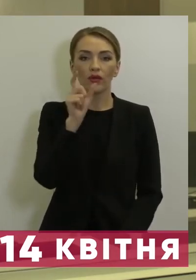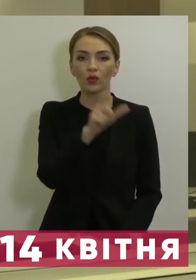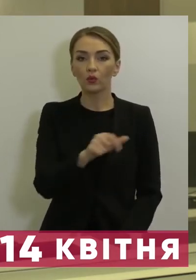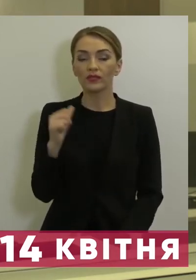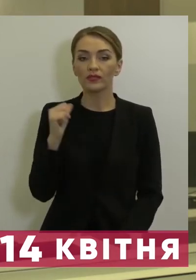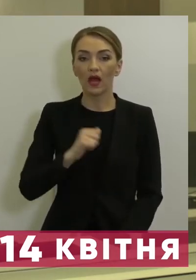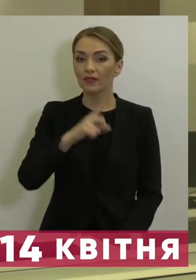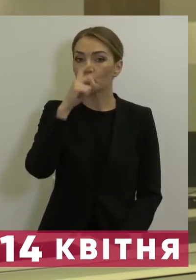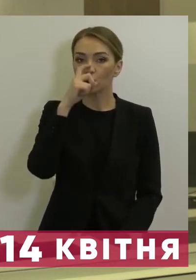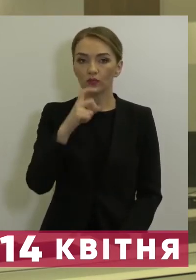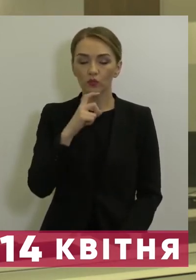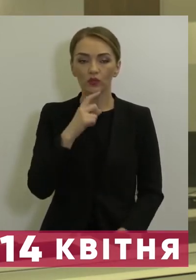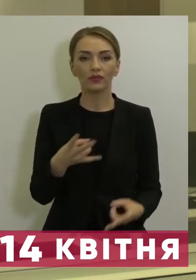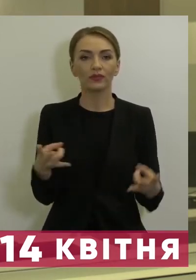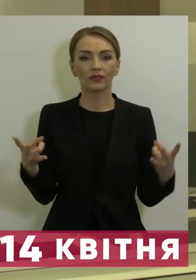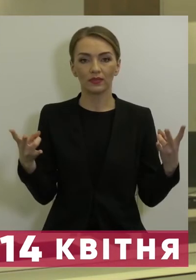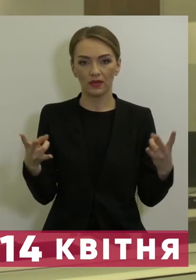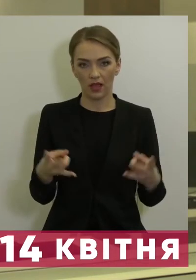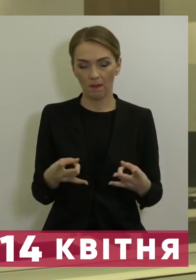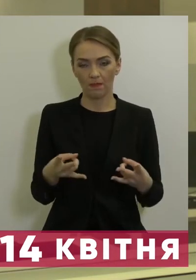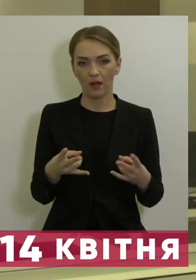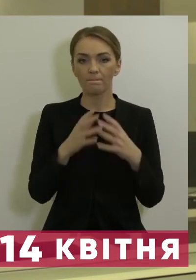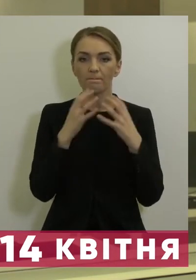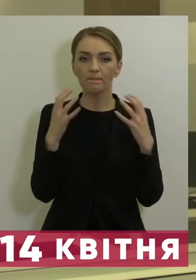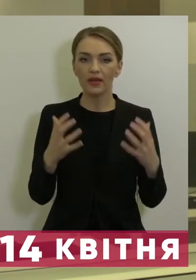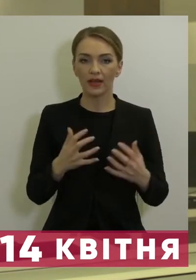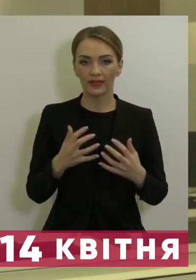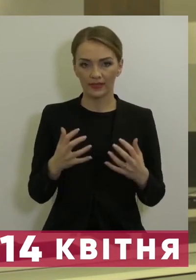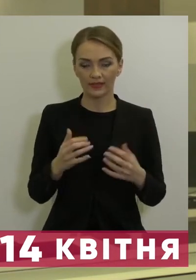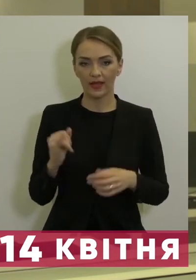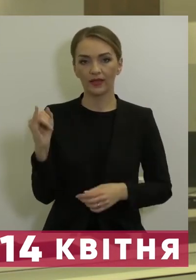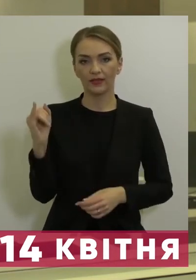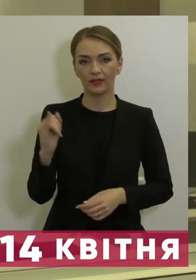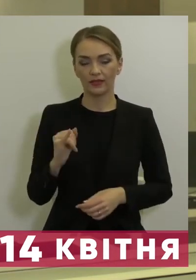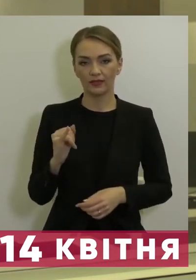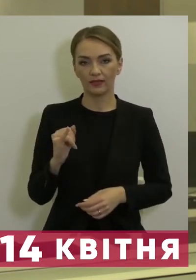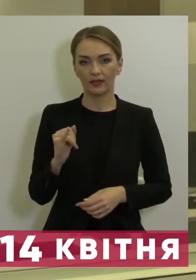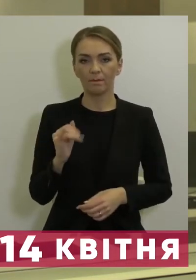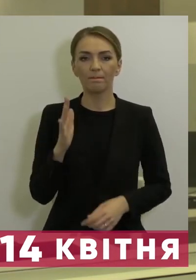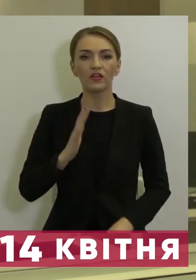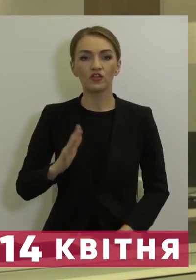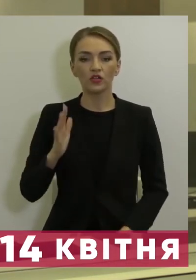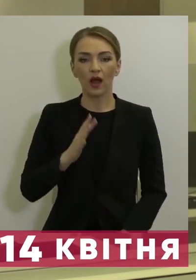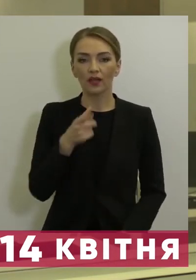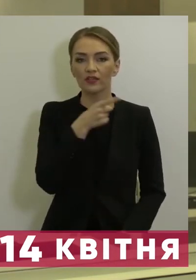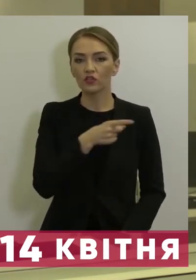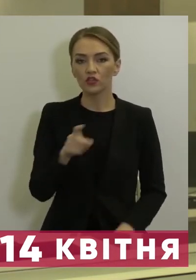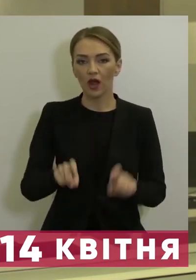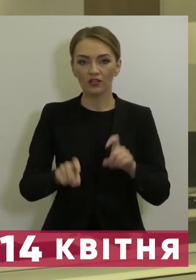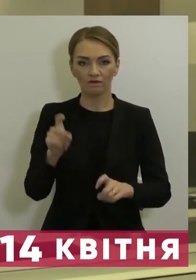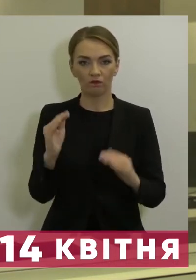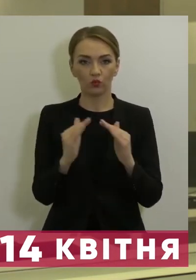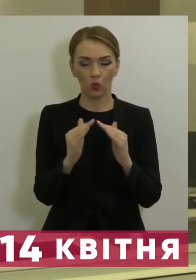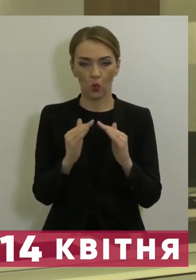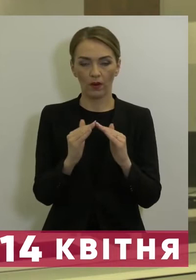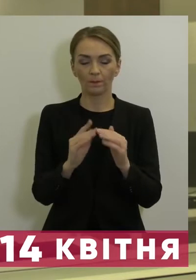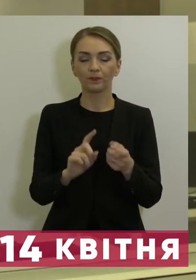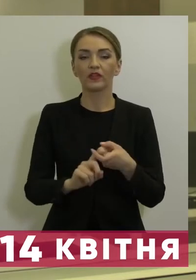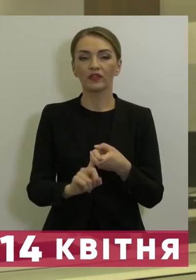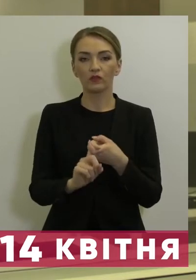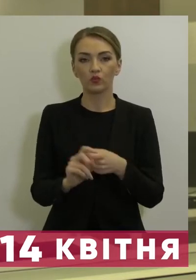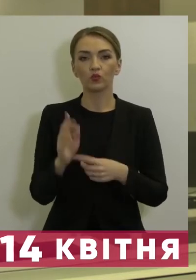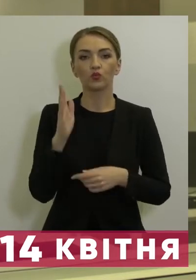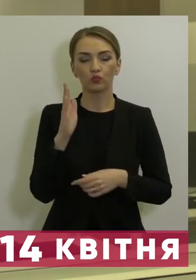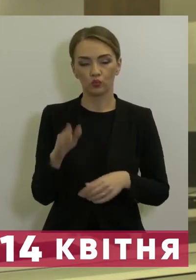самі не зрозуміють, що треба берегтися і перечекати час удома, вірус